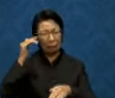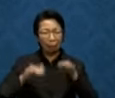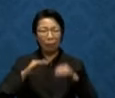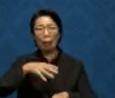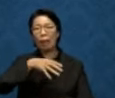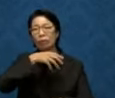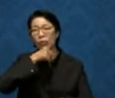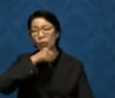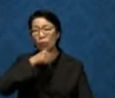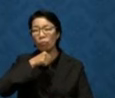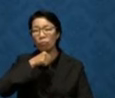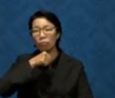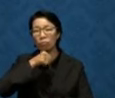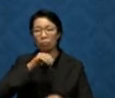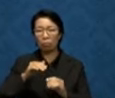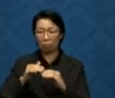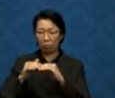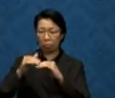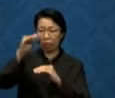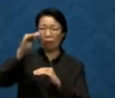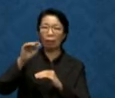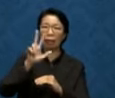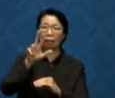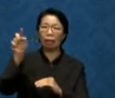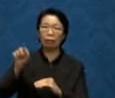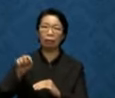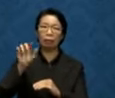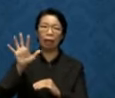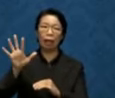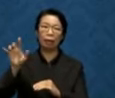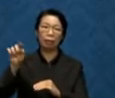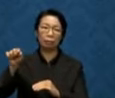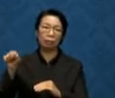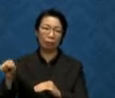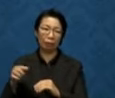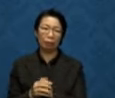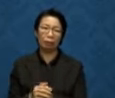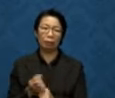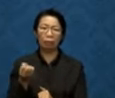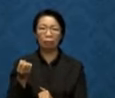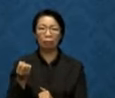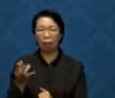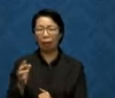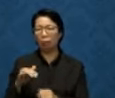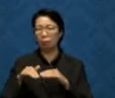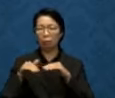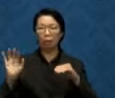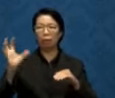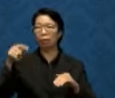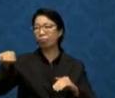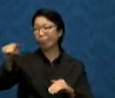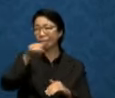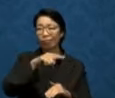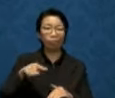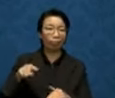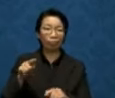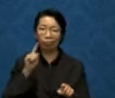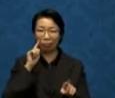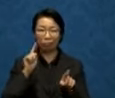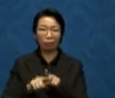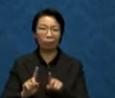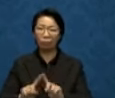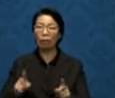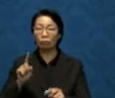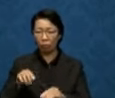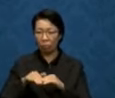เฉลี่ยนะครับอยู่ที่ประมาณ 35%ซึ่งสูงกว่าสถิติในระดับสากลที่เขายึดถืออยู่ที่ไม่เกิน 15%